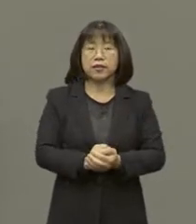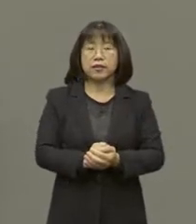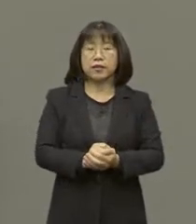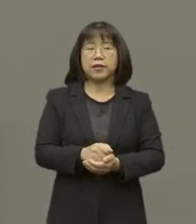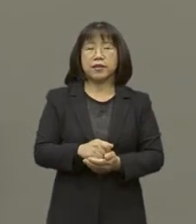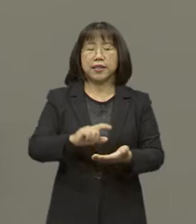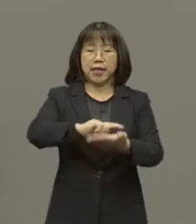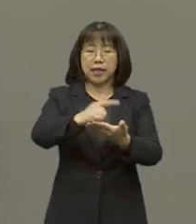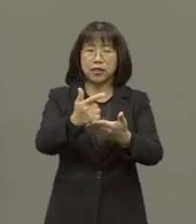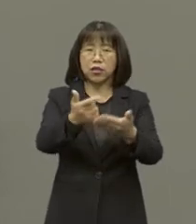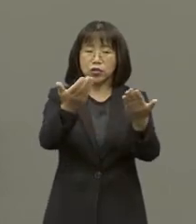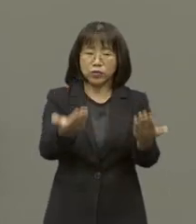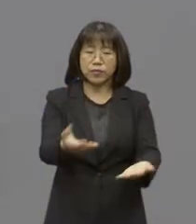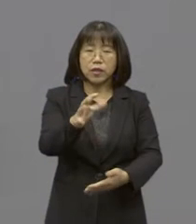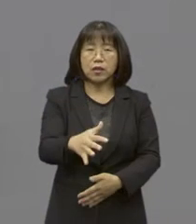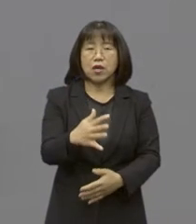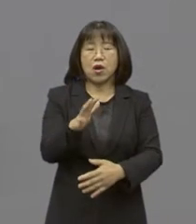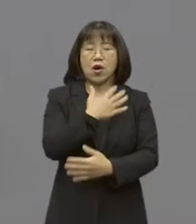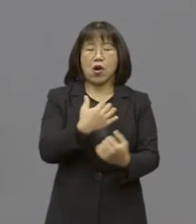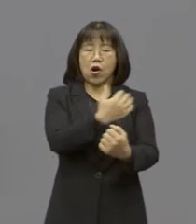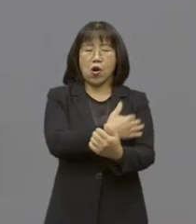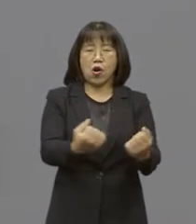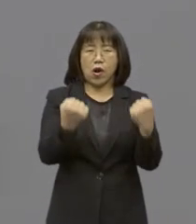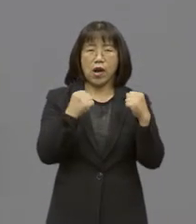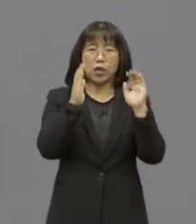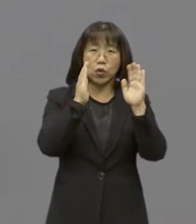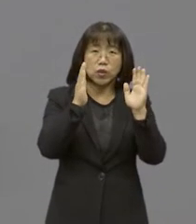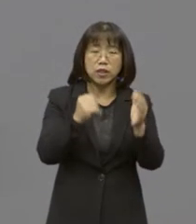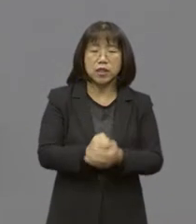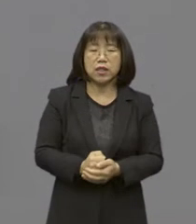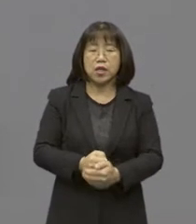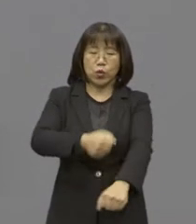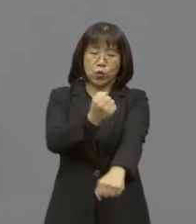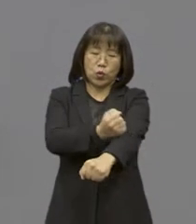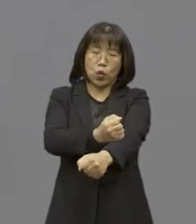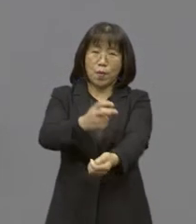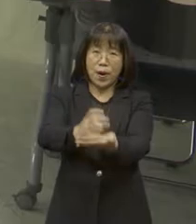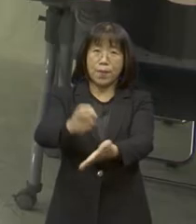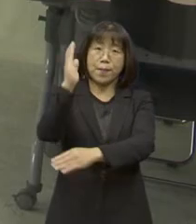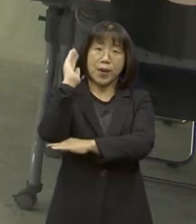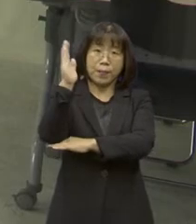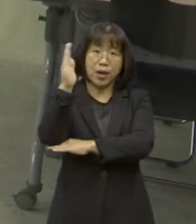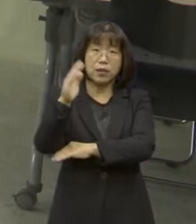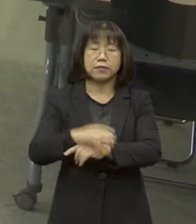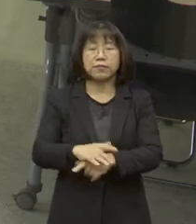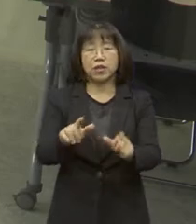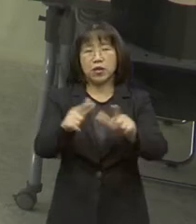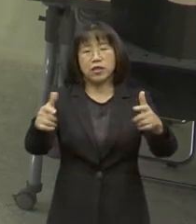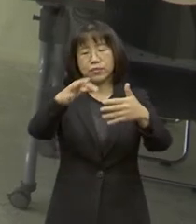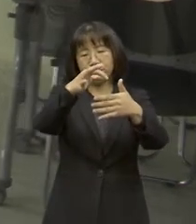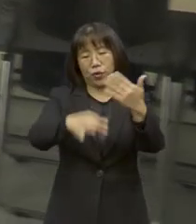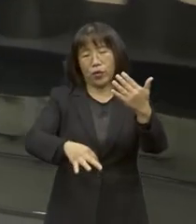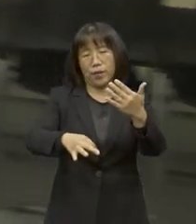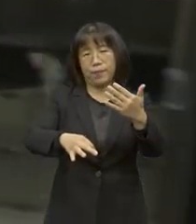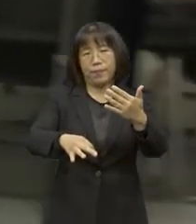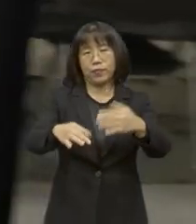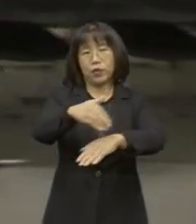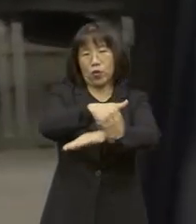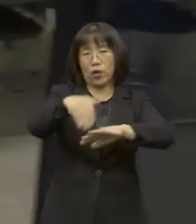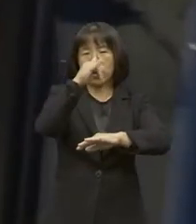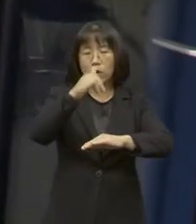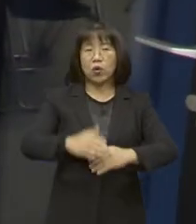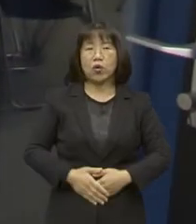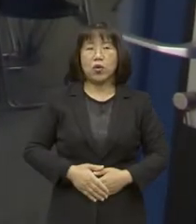강서구는 앞으로 강서 휴쉼터에서 건강교실, 노동법 강좌, 문화교실 등 다양한 프로그램을 진행할